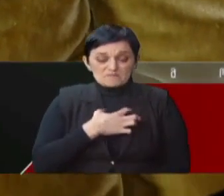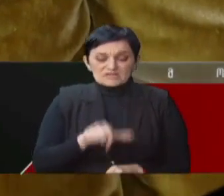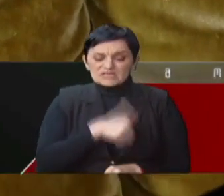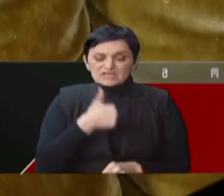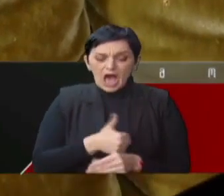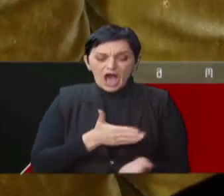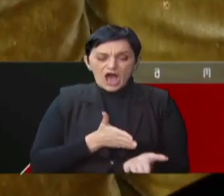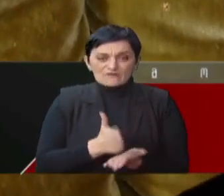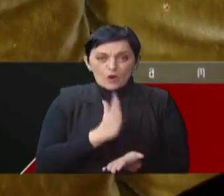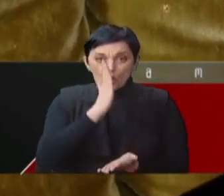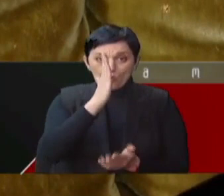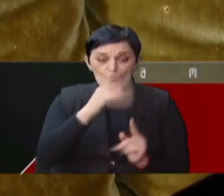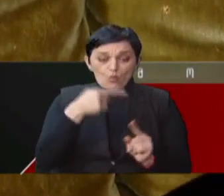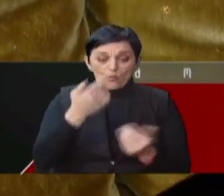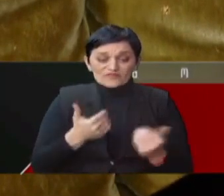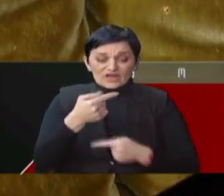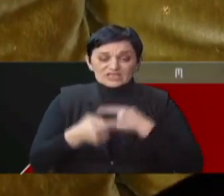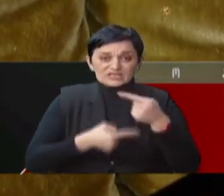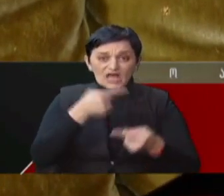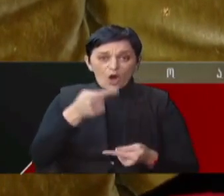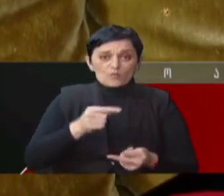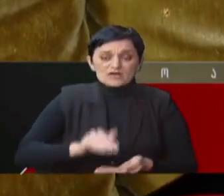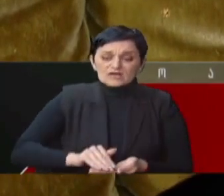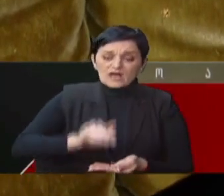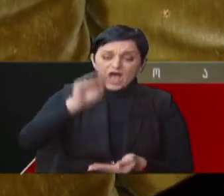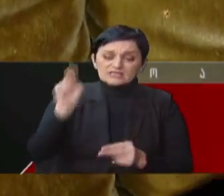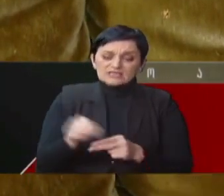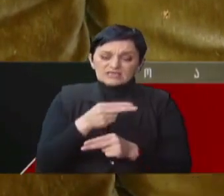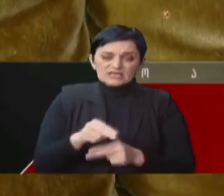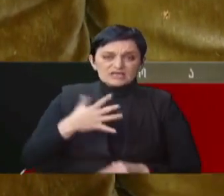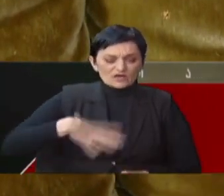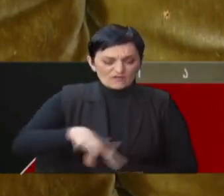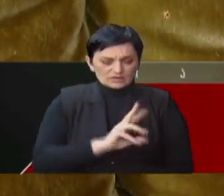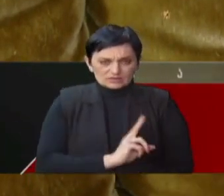რომ მომავალი თაობა გაზრდილიყო ქვეყნის სიყვარულით.